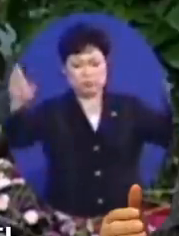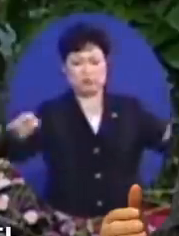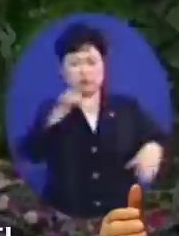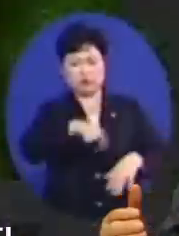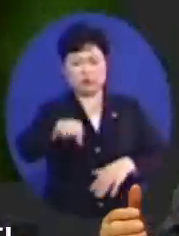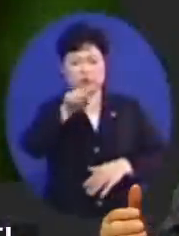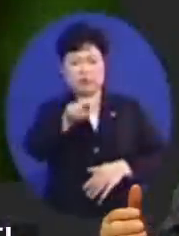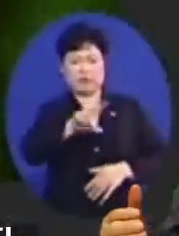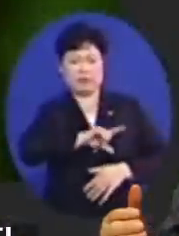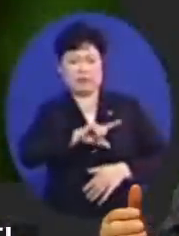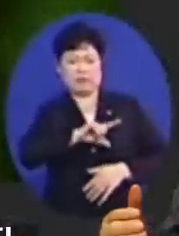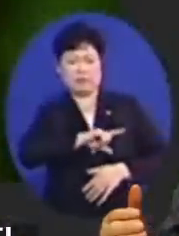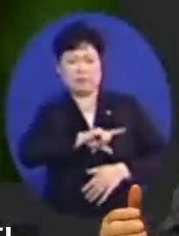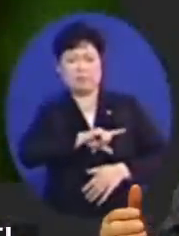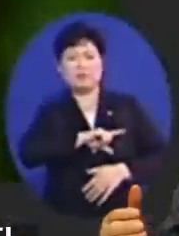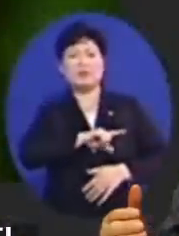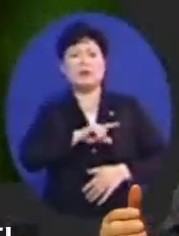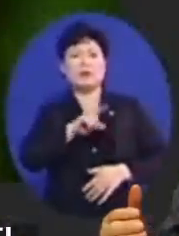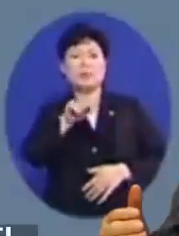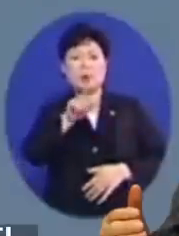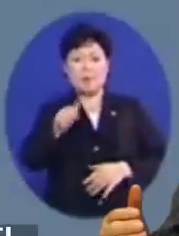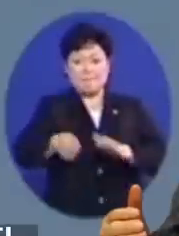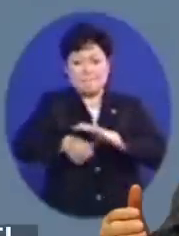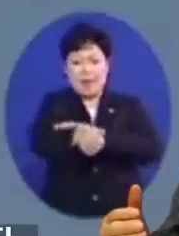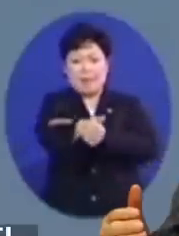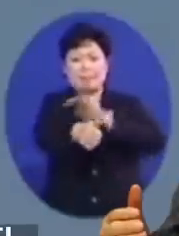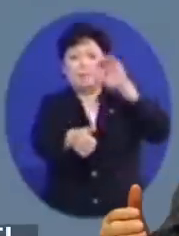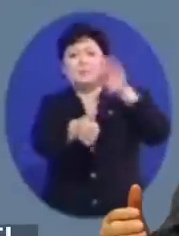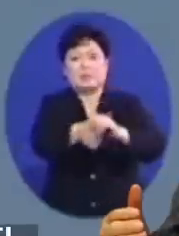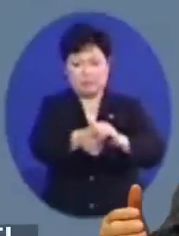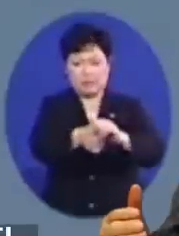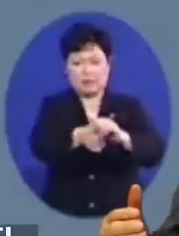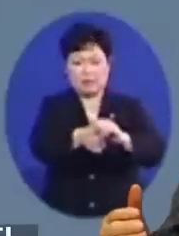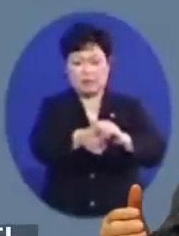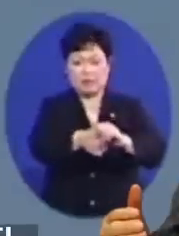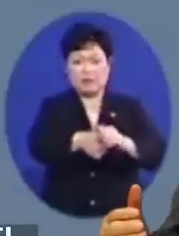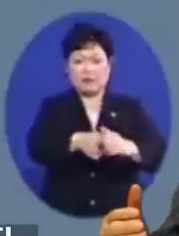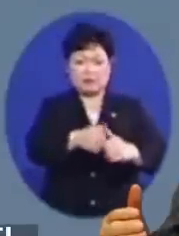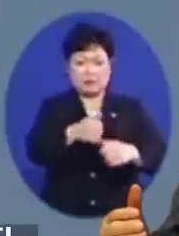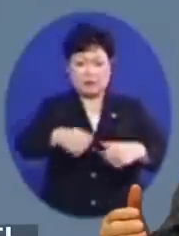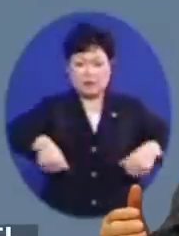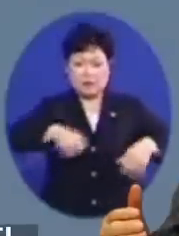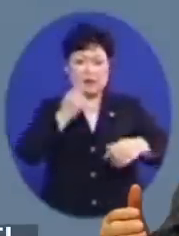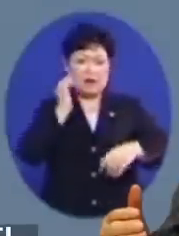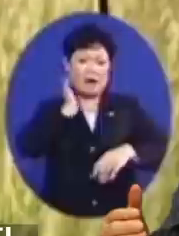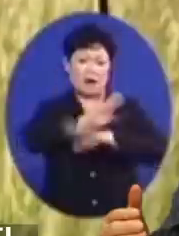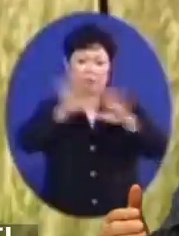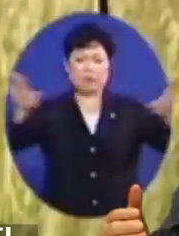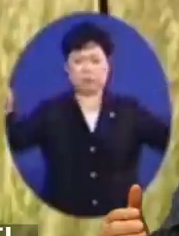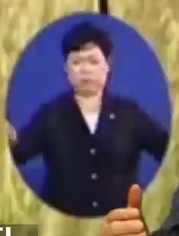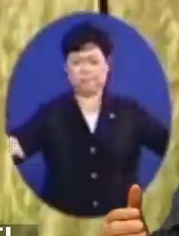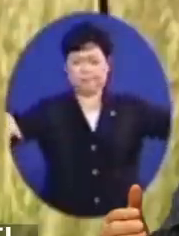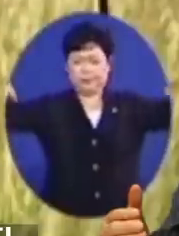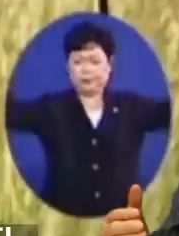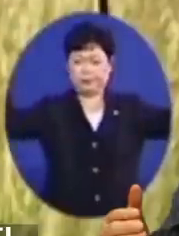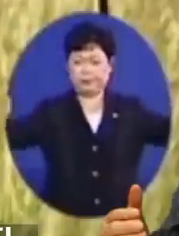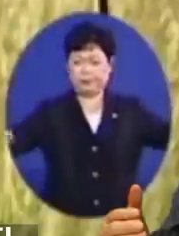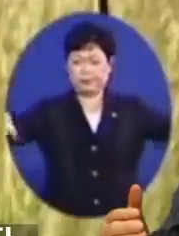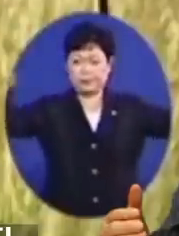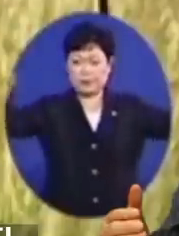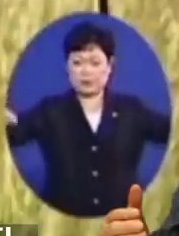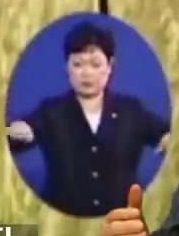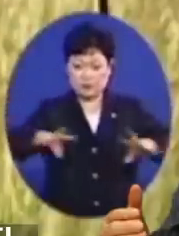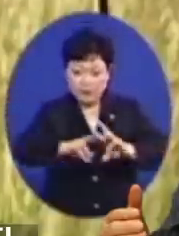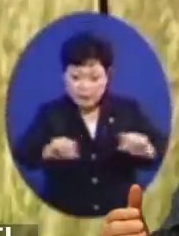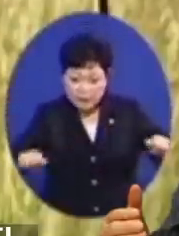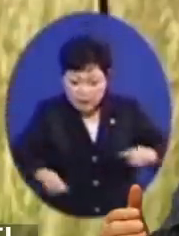이 독수리는 하늘을 높이 나르다가 뱀이 기어가는 것을 보면 손살같이 내려와서 그 뱀을 쪼아서